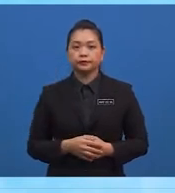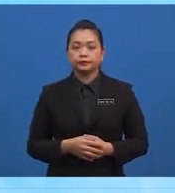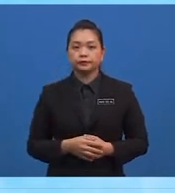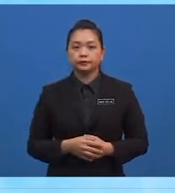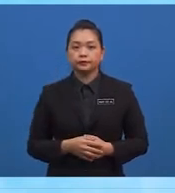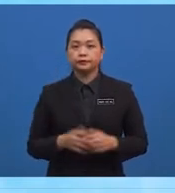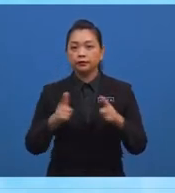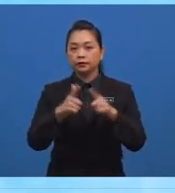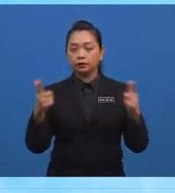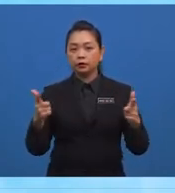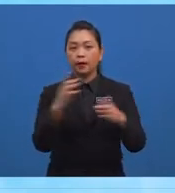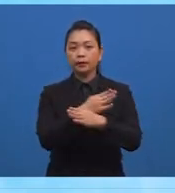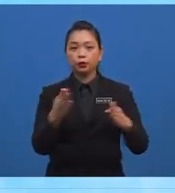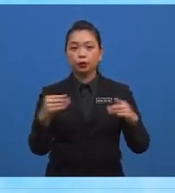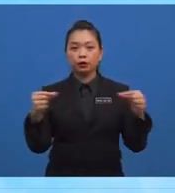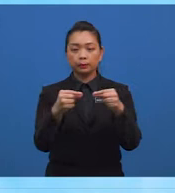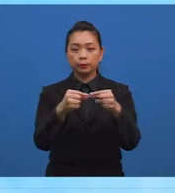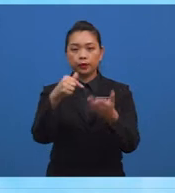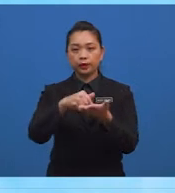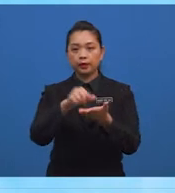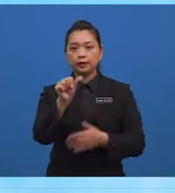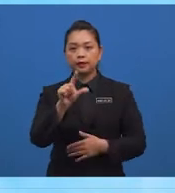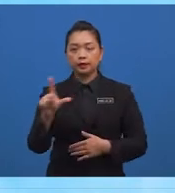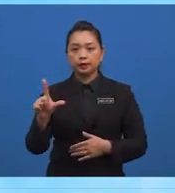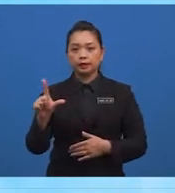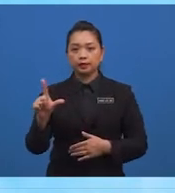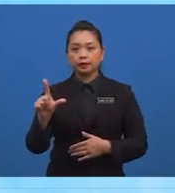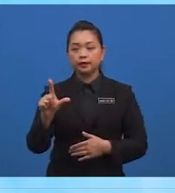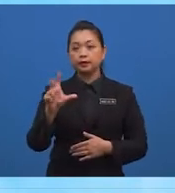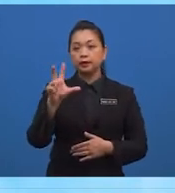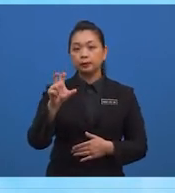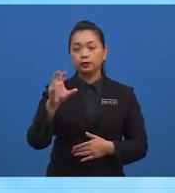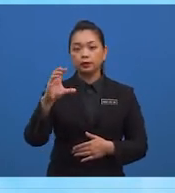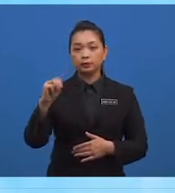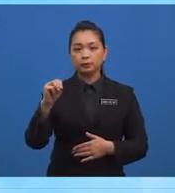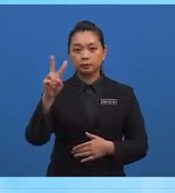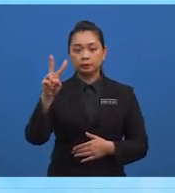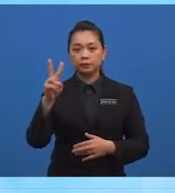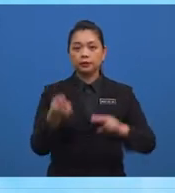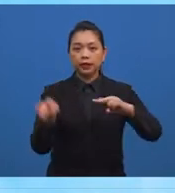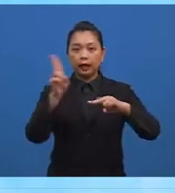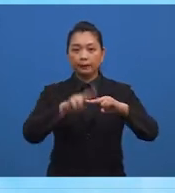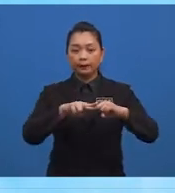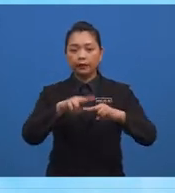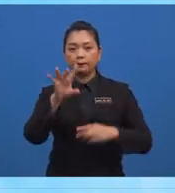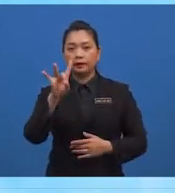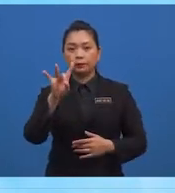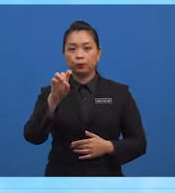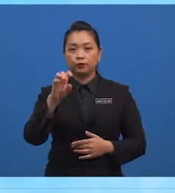cm persegi. Luas bentuk gabungan ini ialah 30 cm persegi